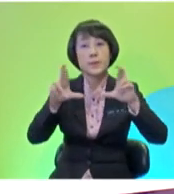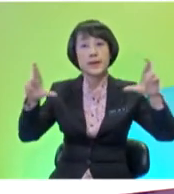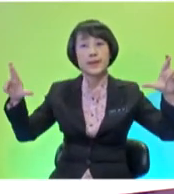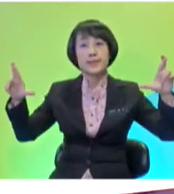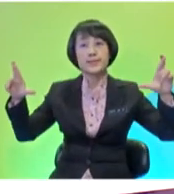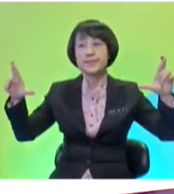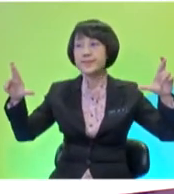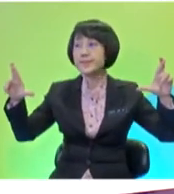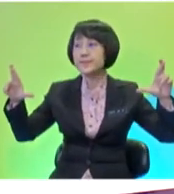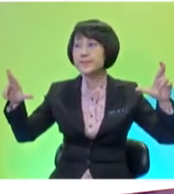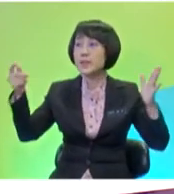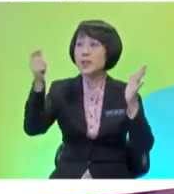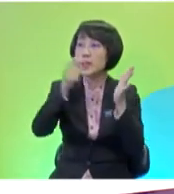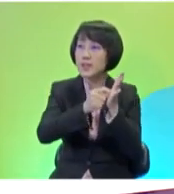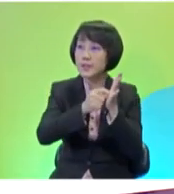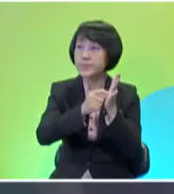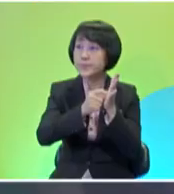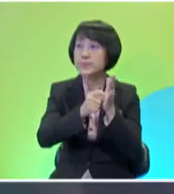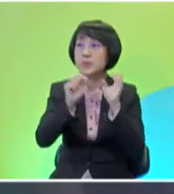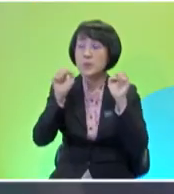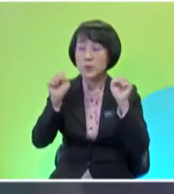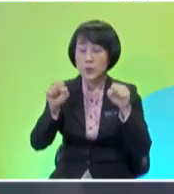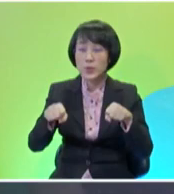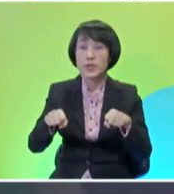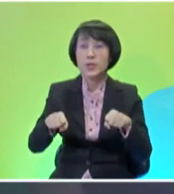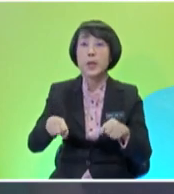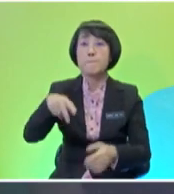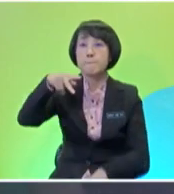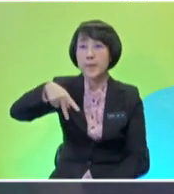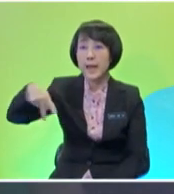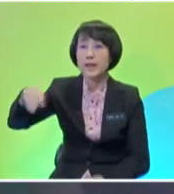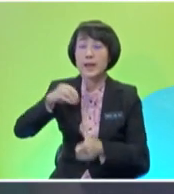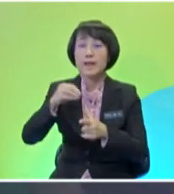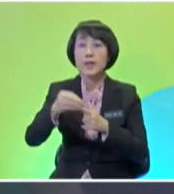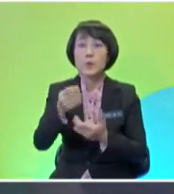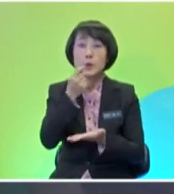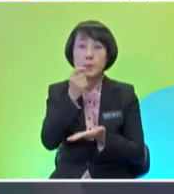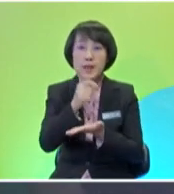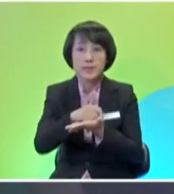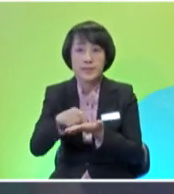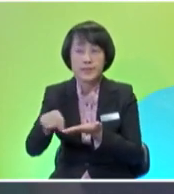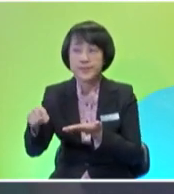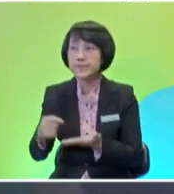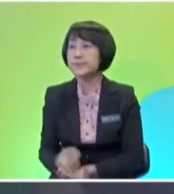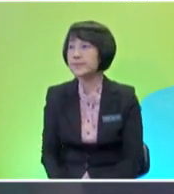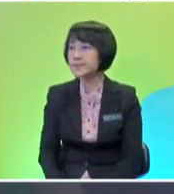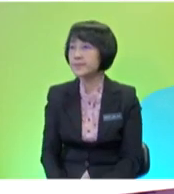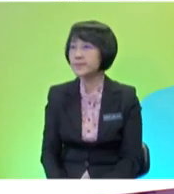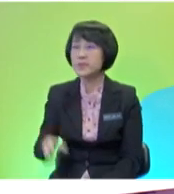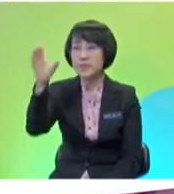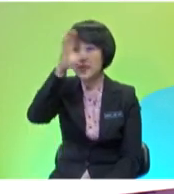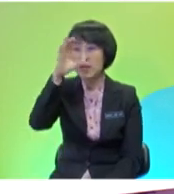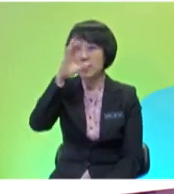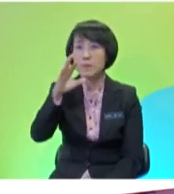pembaris dan juga tanda. Okey, kita boleh gunakan pen ataupun pensel. Okey. Okey, pensel ni, okey, apa yang kita perlu buat? Okey, kita cari mana 21.